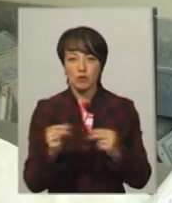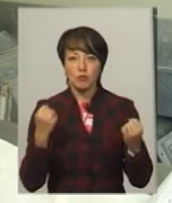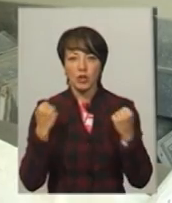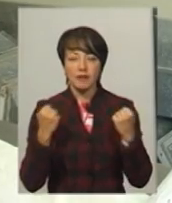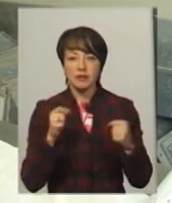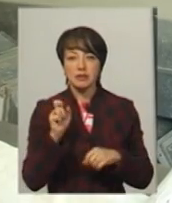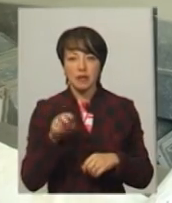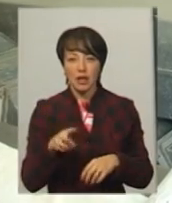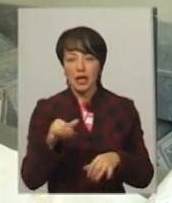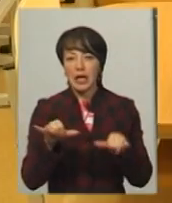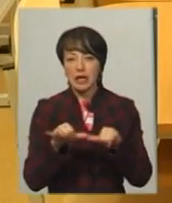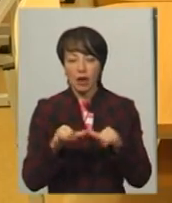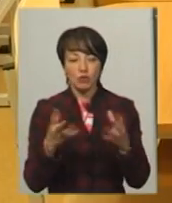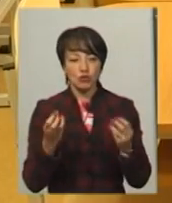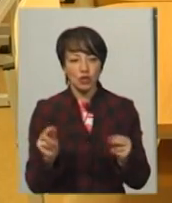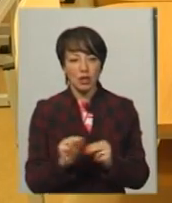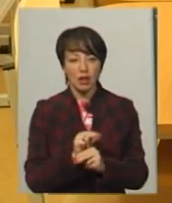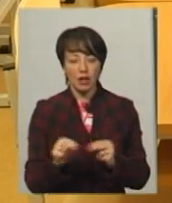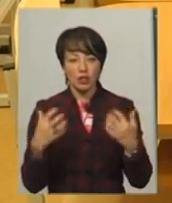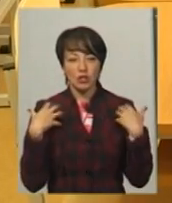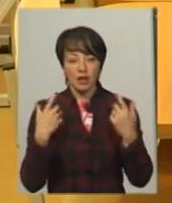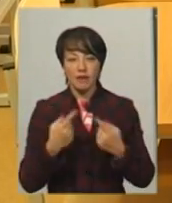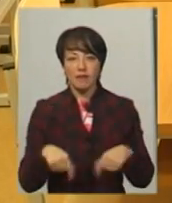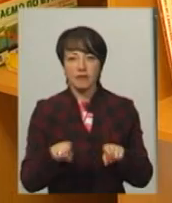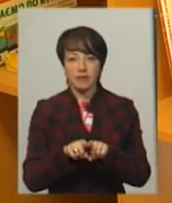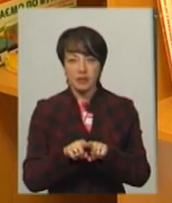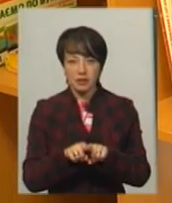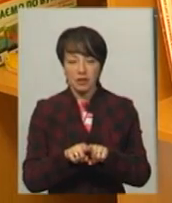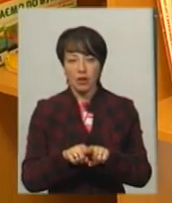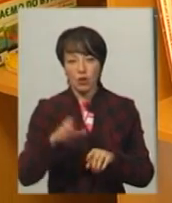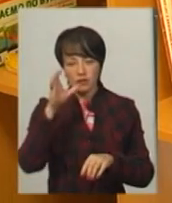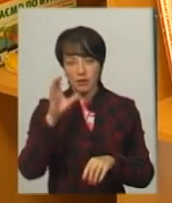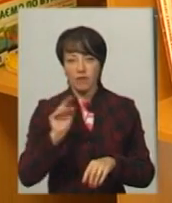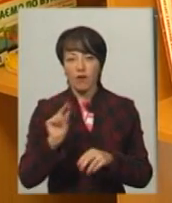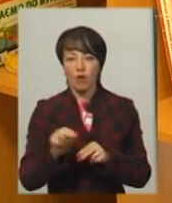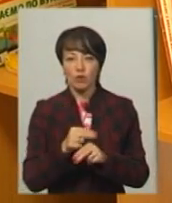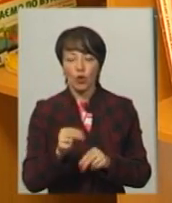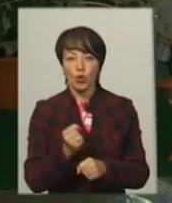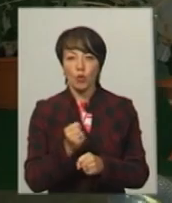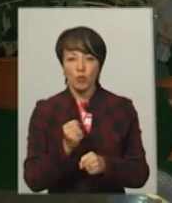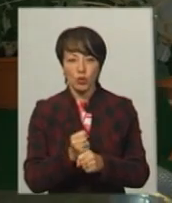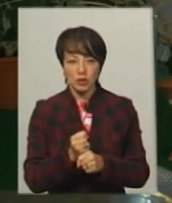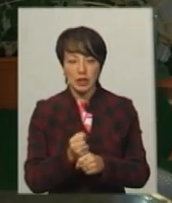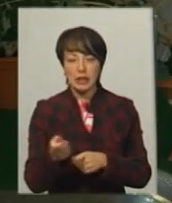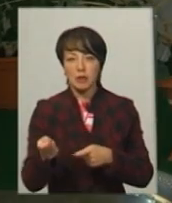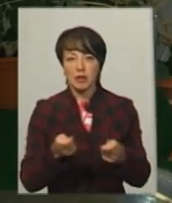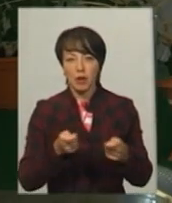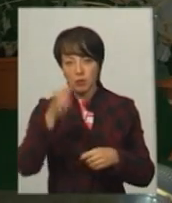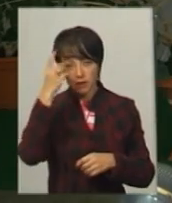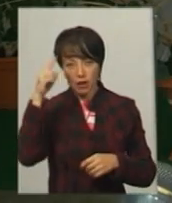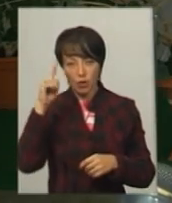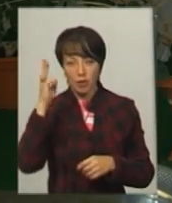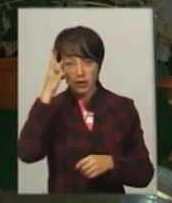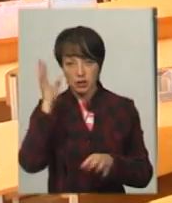залі. Їдальню ще лагодять. Начальниця відділу загальносередньої освіти та виховної роботи Департаменту освіти та науки Хмельницького Наталя